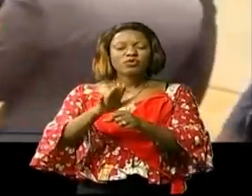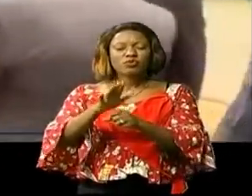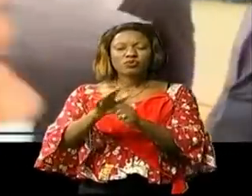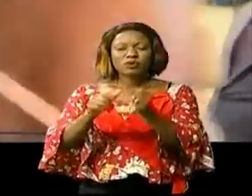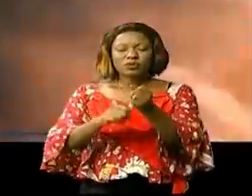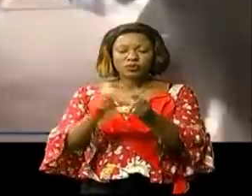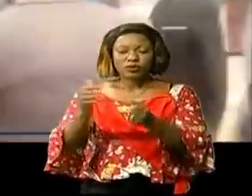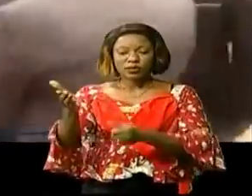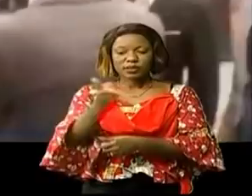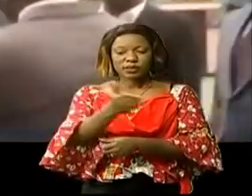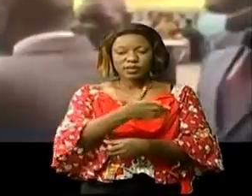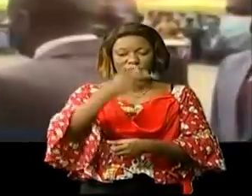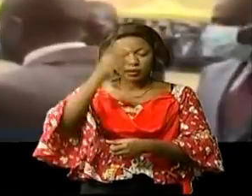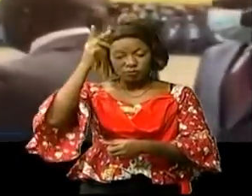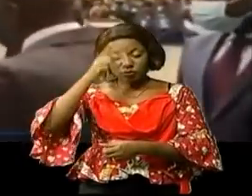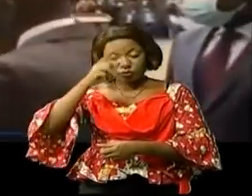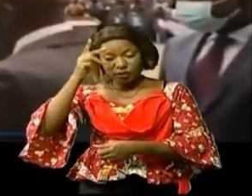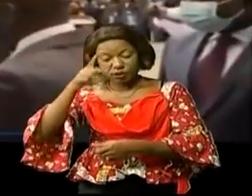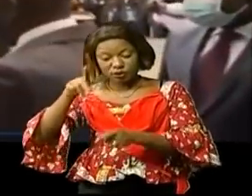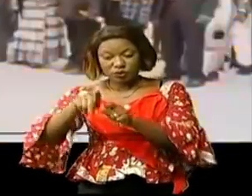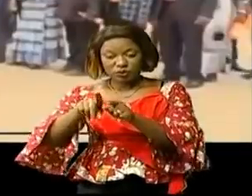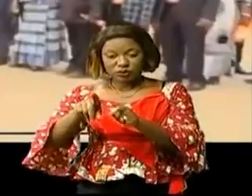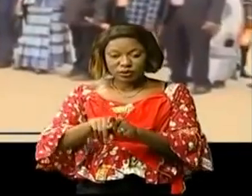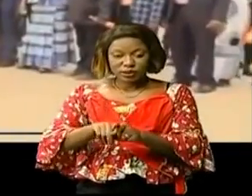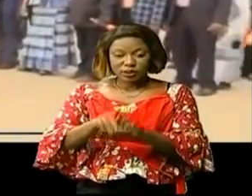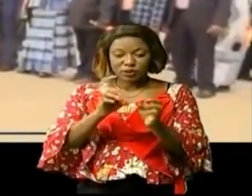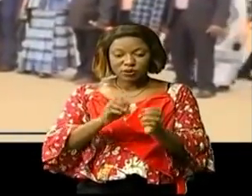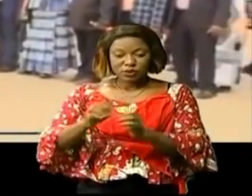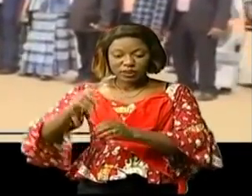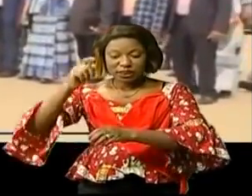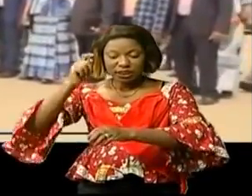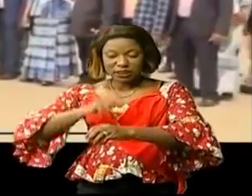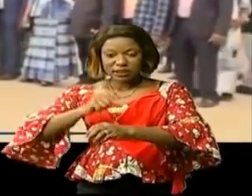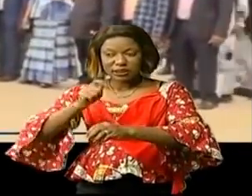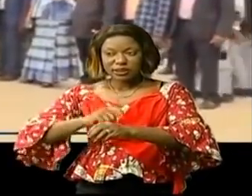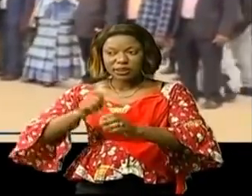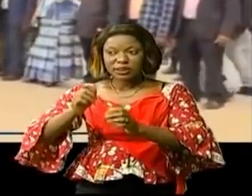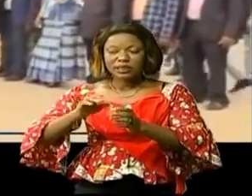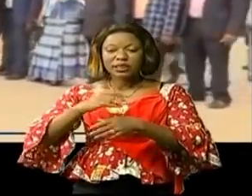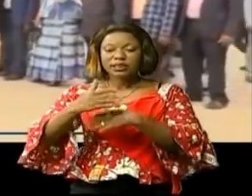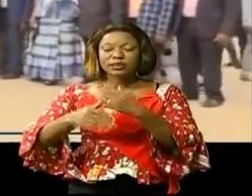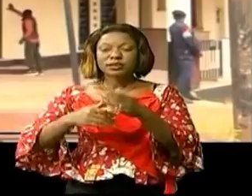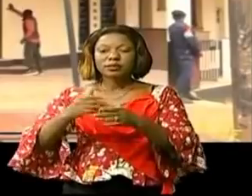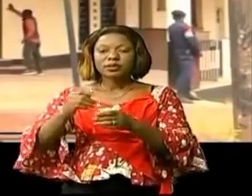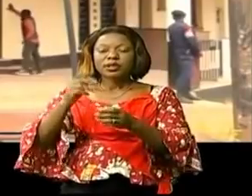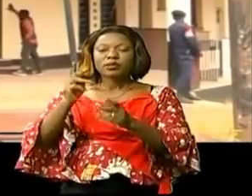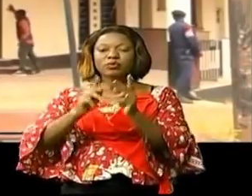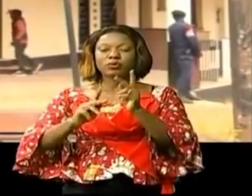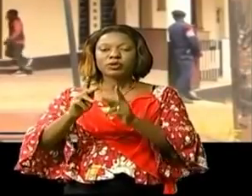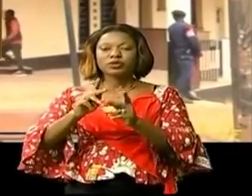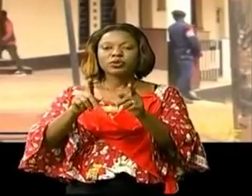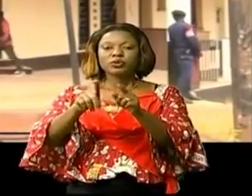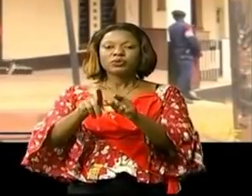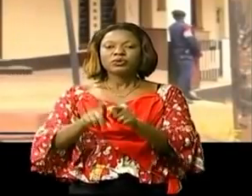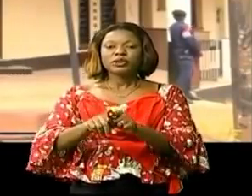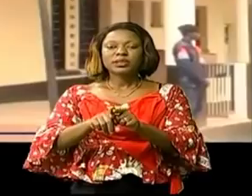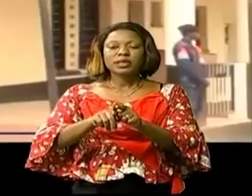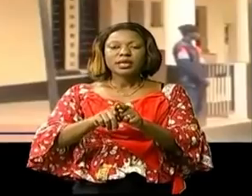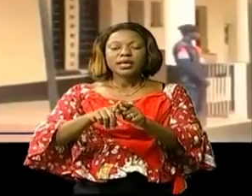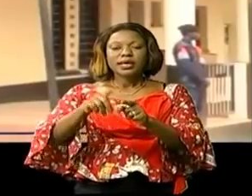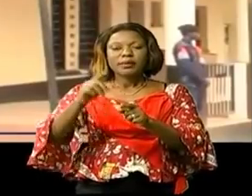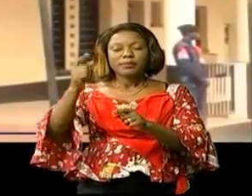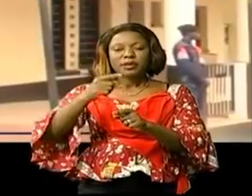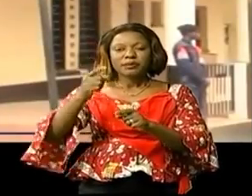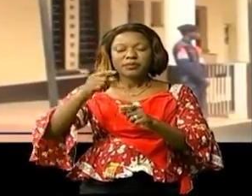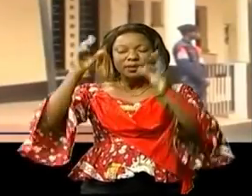personnalités politico-administratives, les personnels de l'ordre judiciaire et l'ensemble de la population. Le maire de la ville de Kindu et le premier